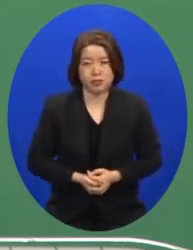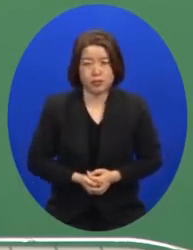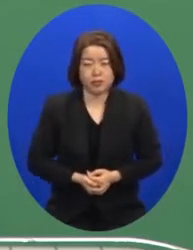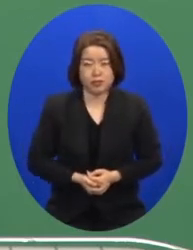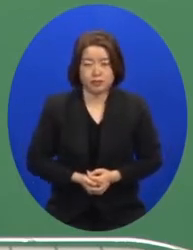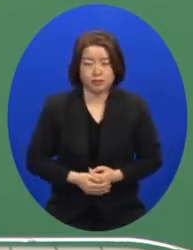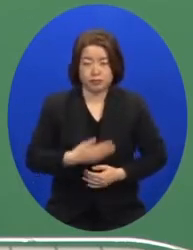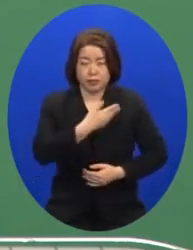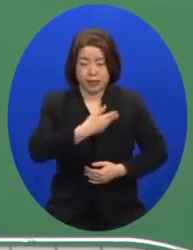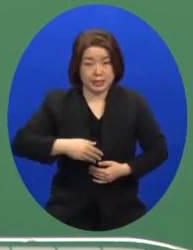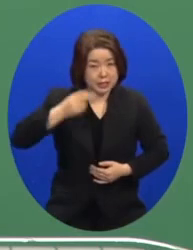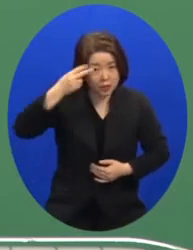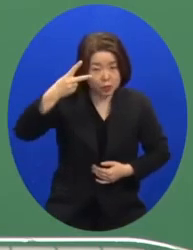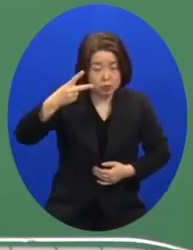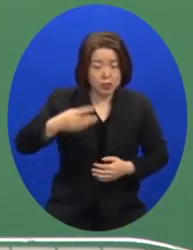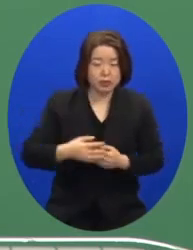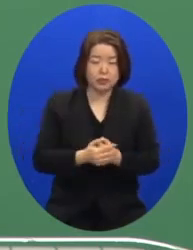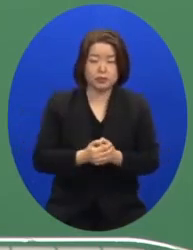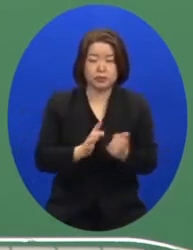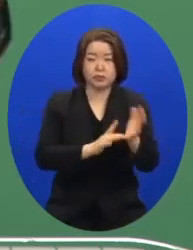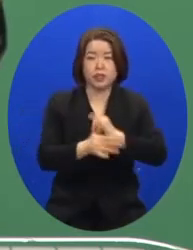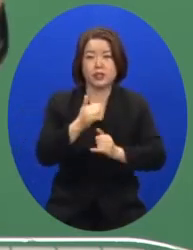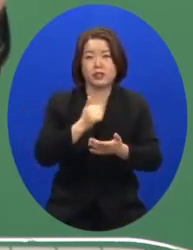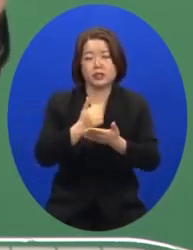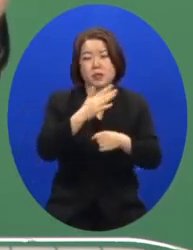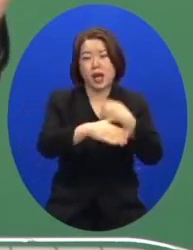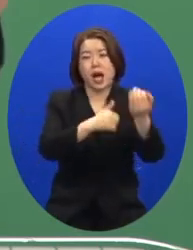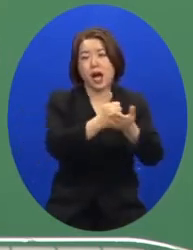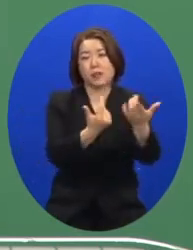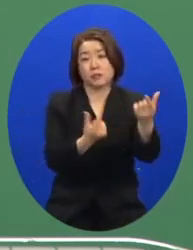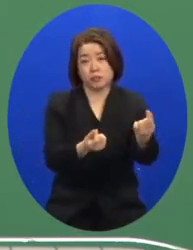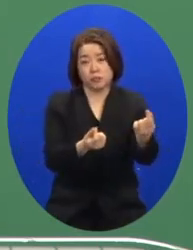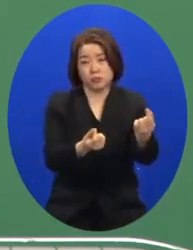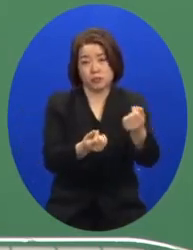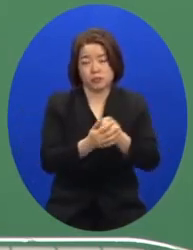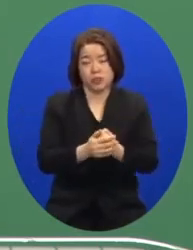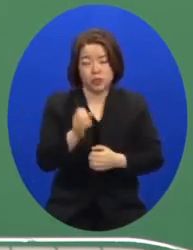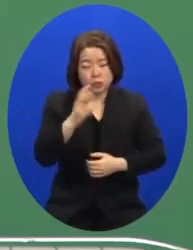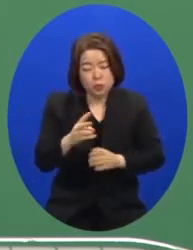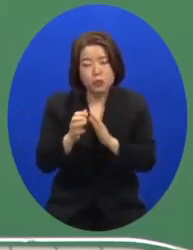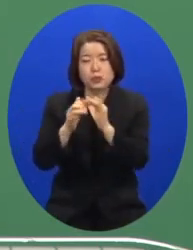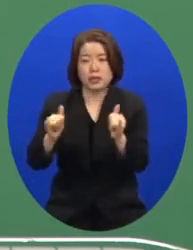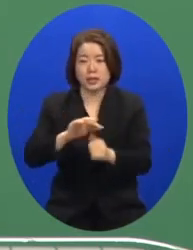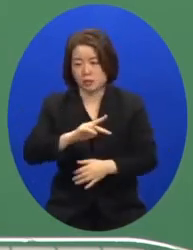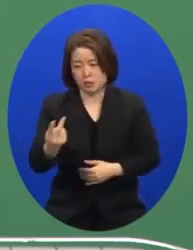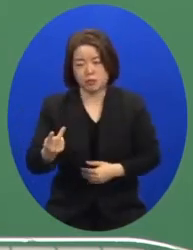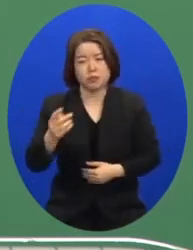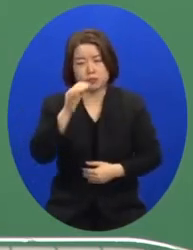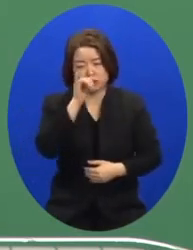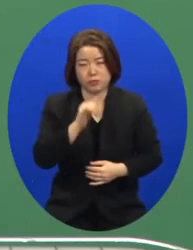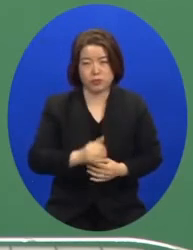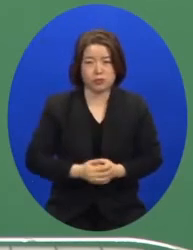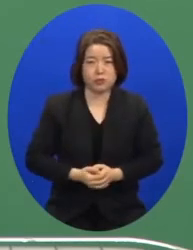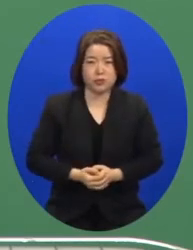사도 바울은 예수님이 하나님이 시 지만 사람이 되셨다 고